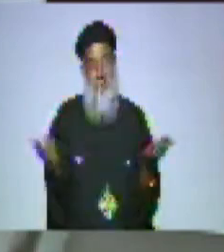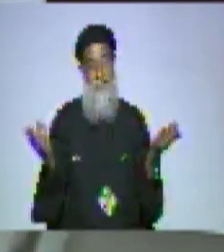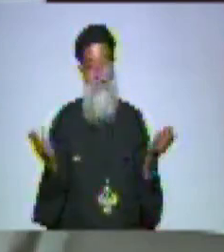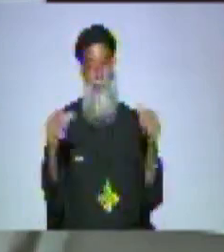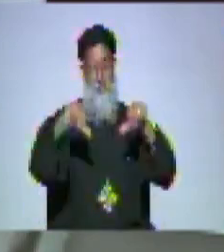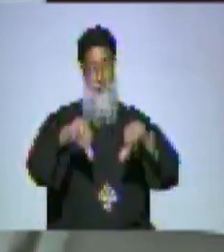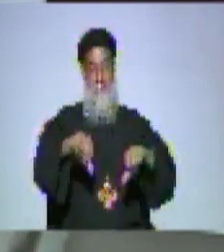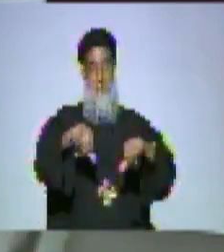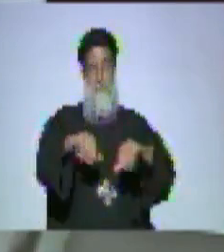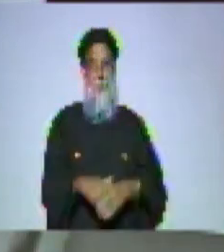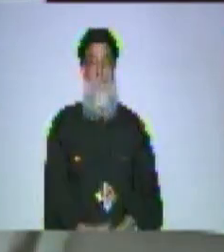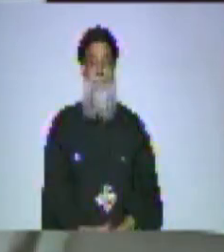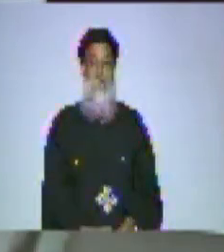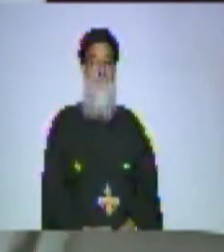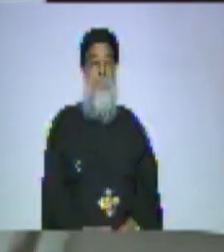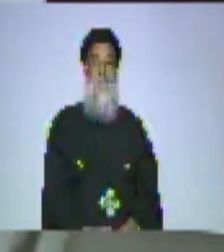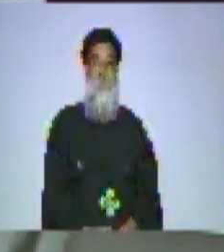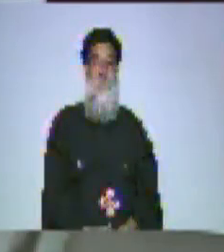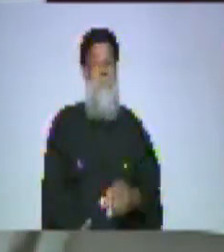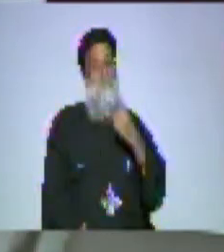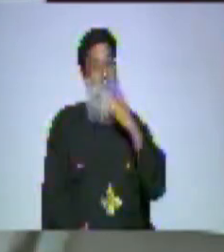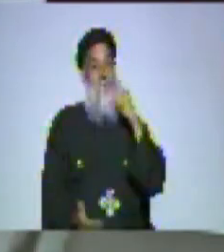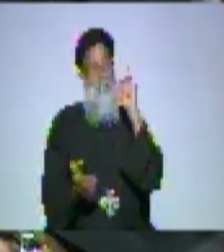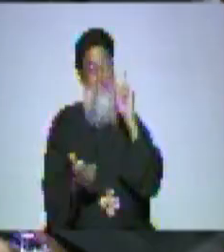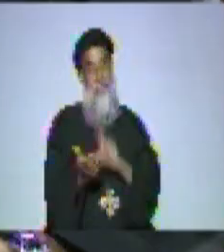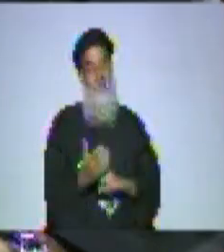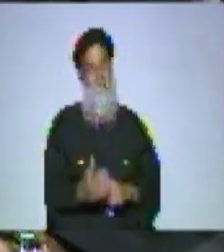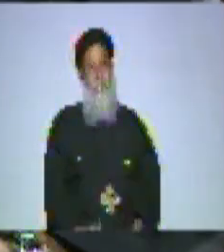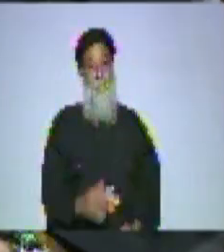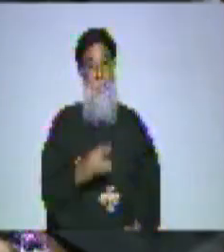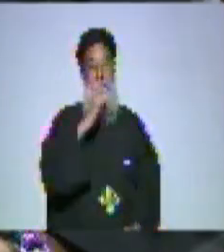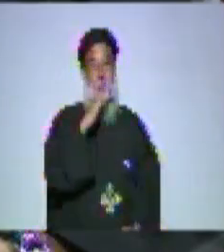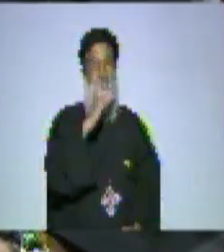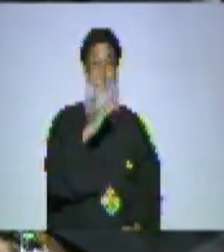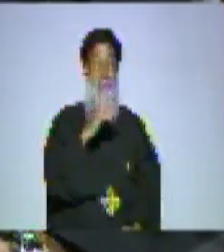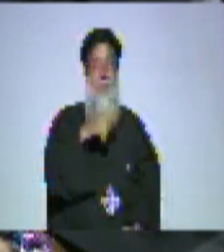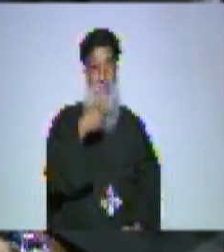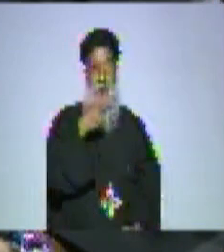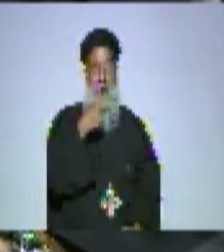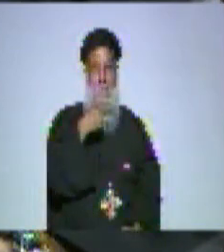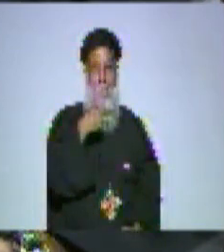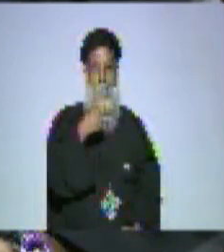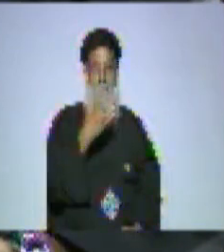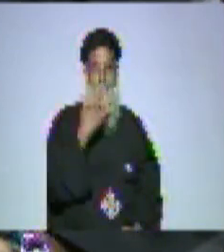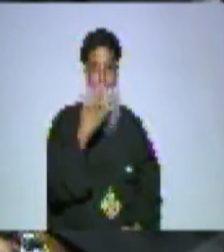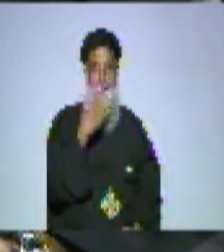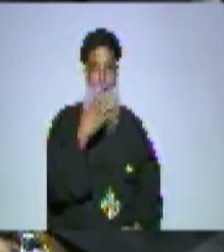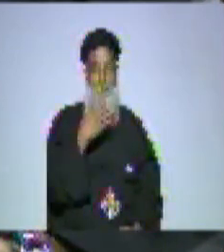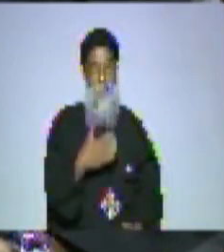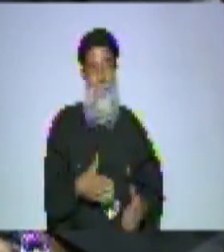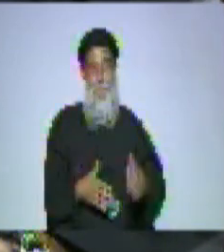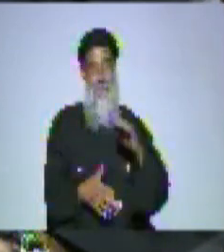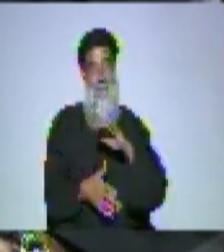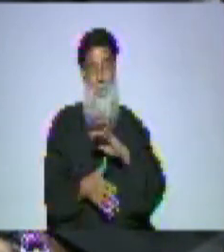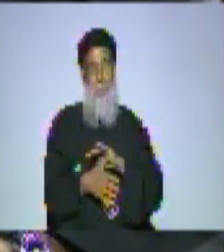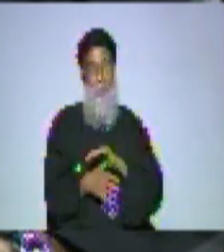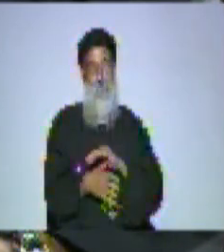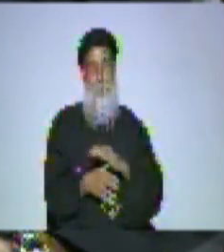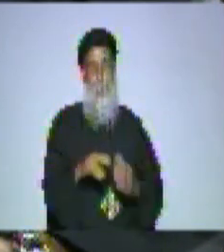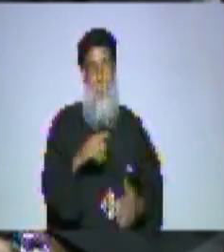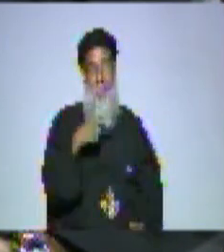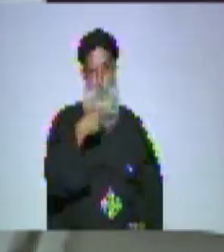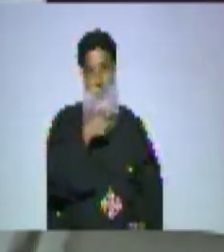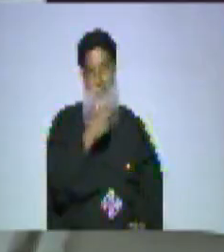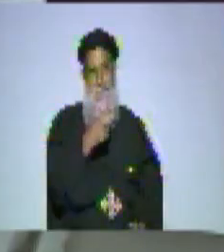دي فعلا ان الكلام عن بابا شنوده ما يخلصش ابدا احنا